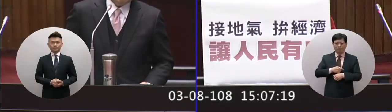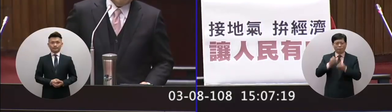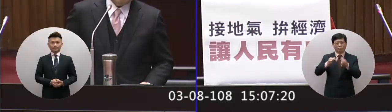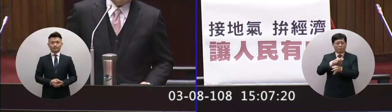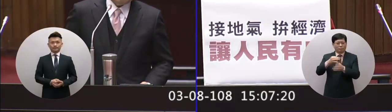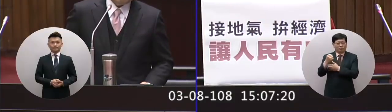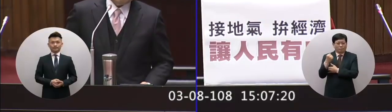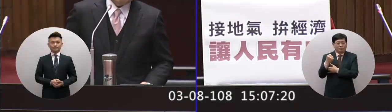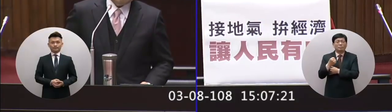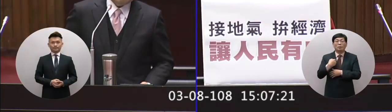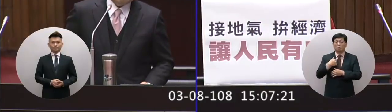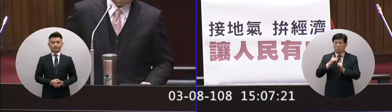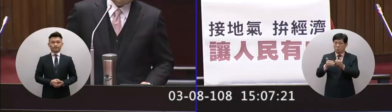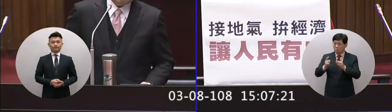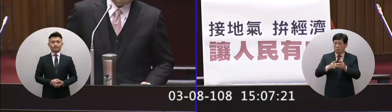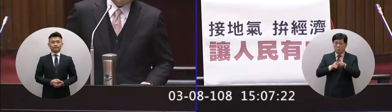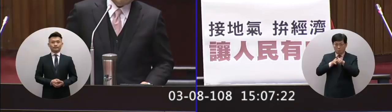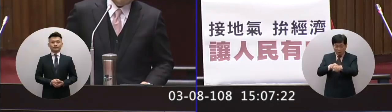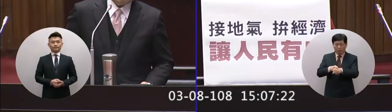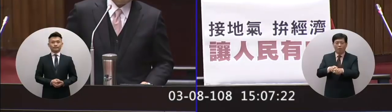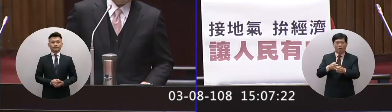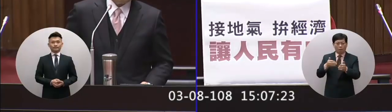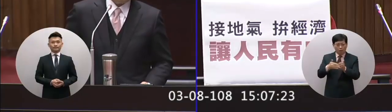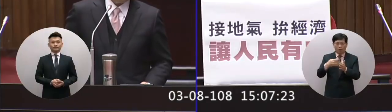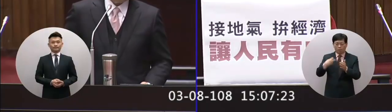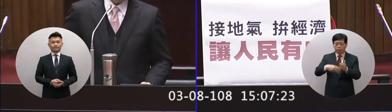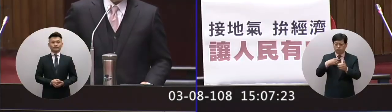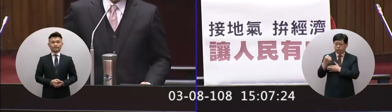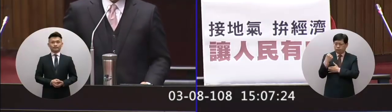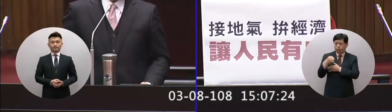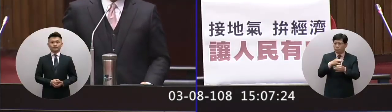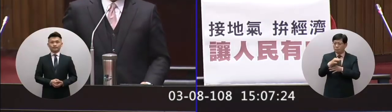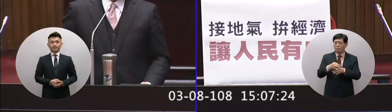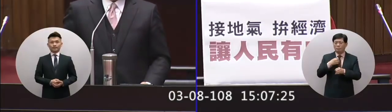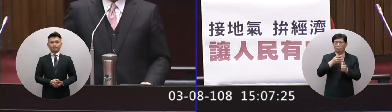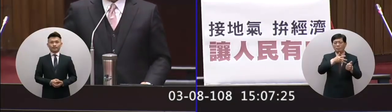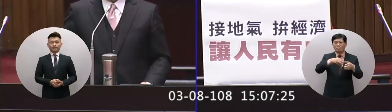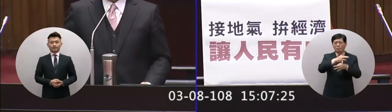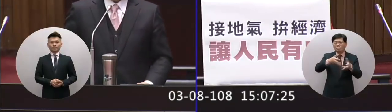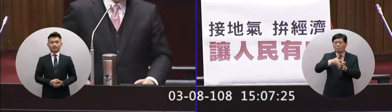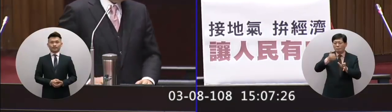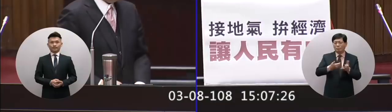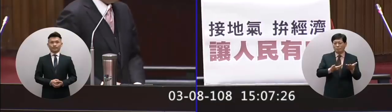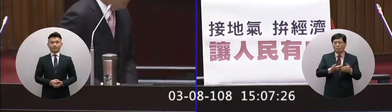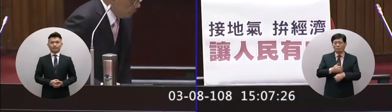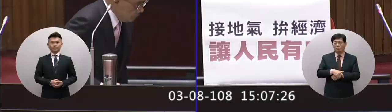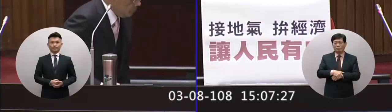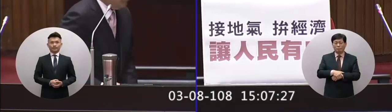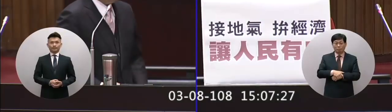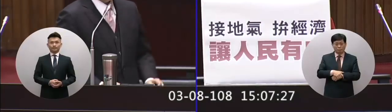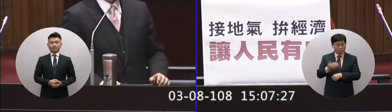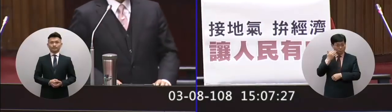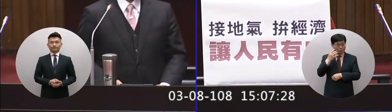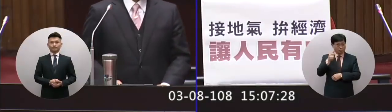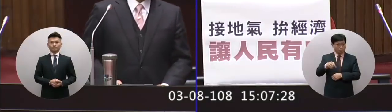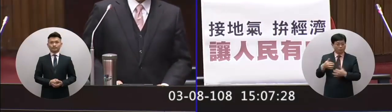济嘛，除了我们接地气，就是要拼经济了哈。那我接着就要请我们经济部长也上来啊。我想拼经济